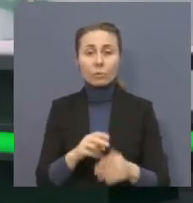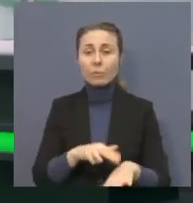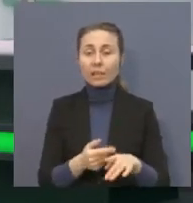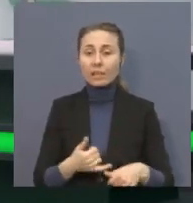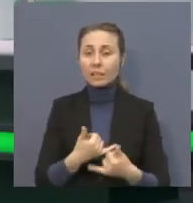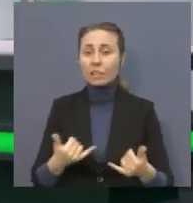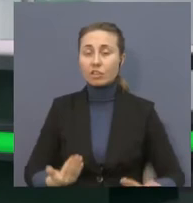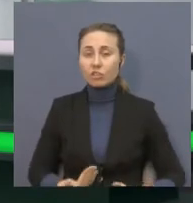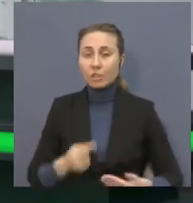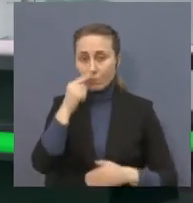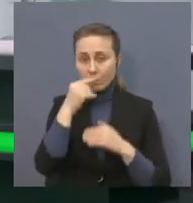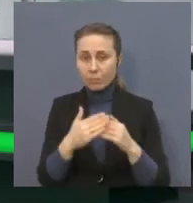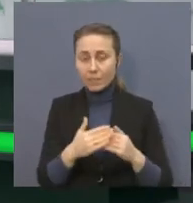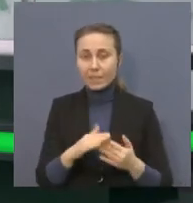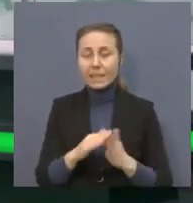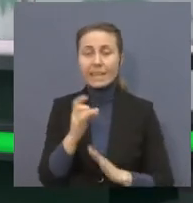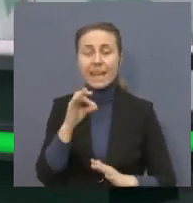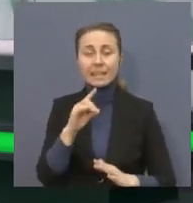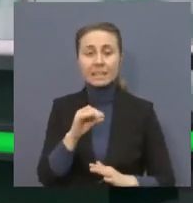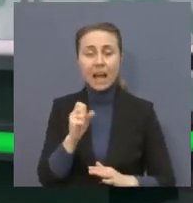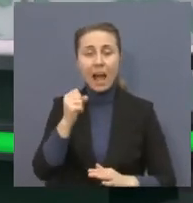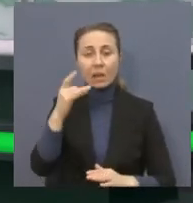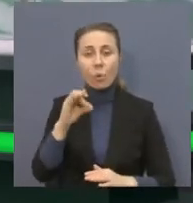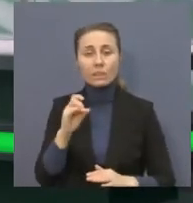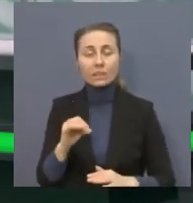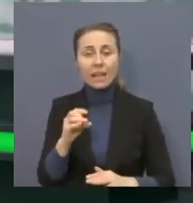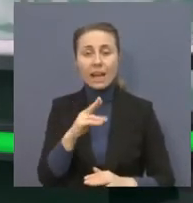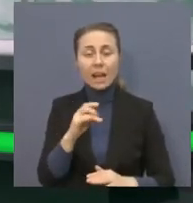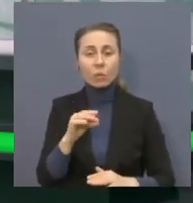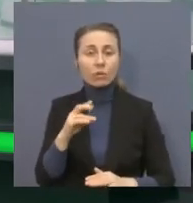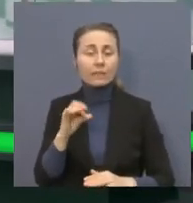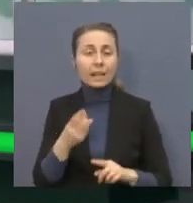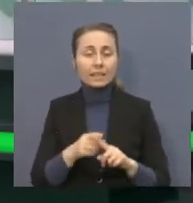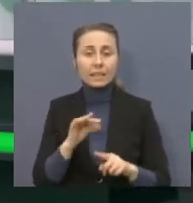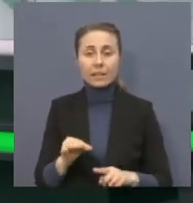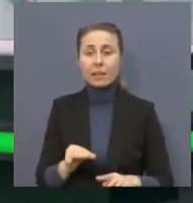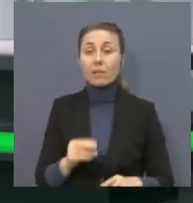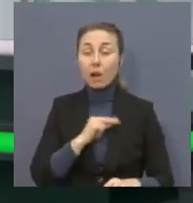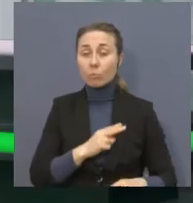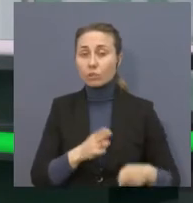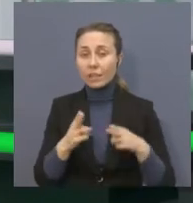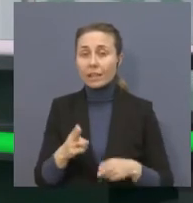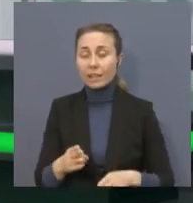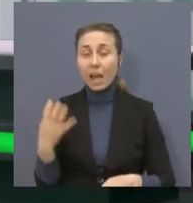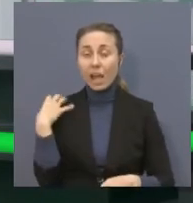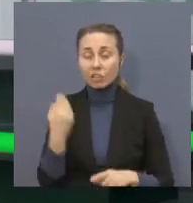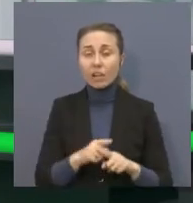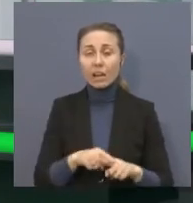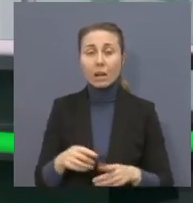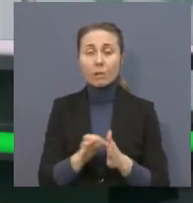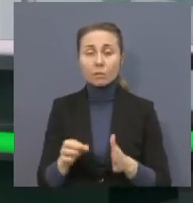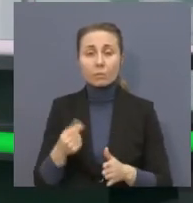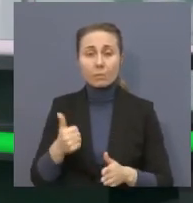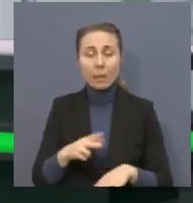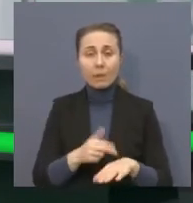жителей близлежащих станций Ерназар, Окольский, Лесхоз, Родовка, Родник. В ходе рабочей поездки начальник областного департамента полиции